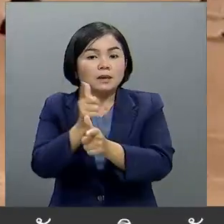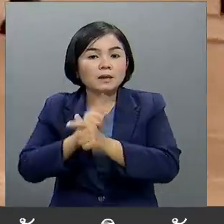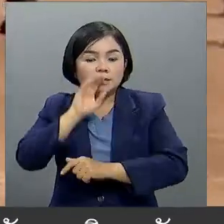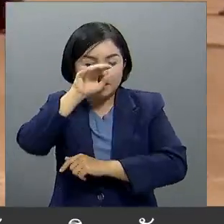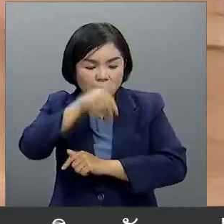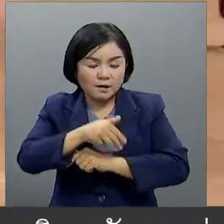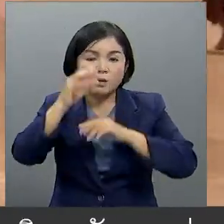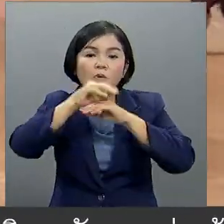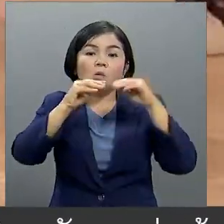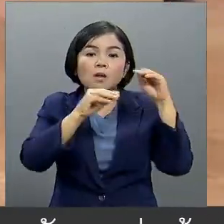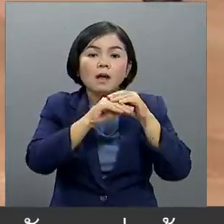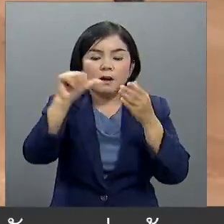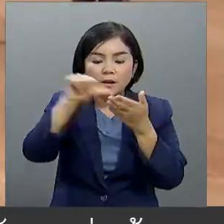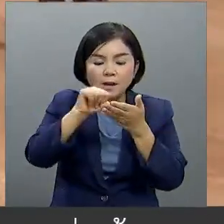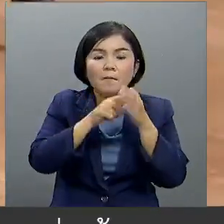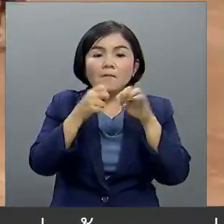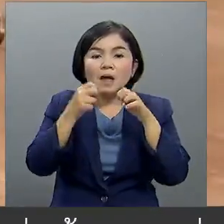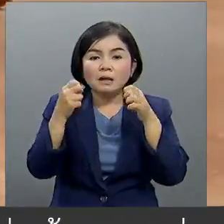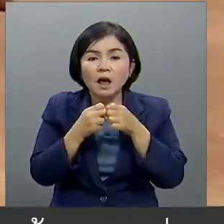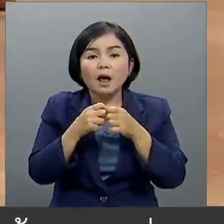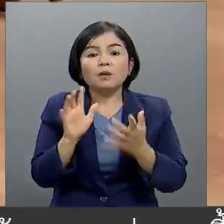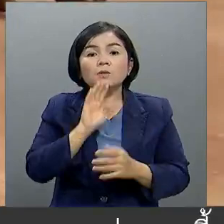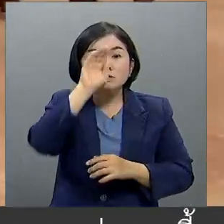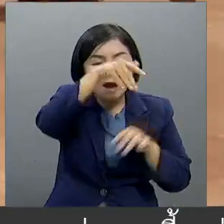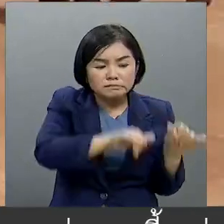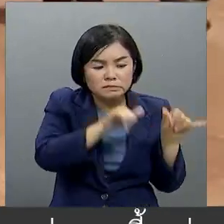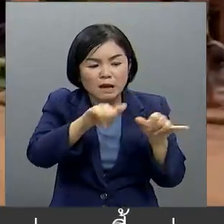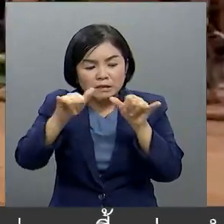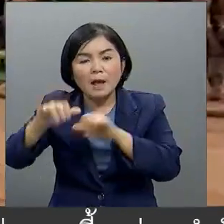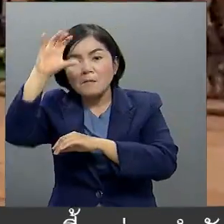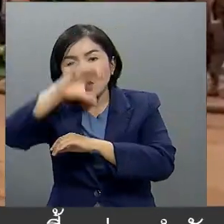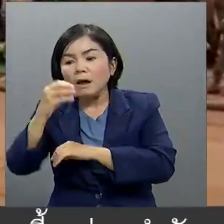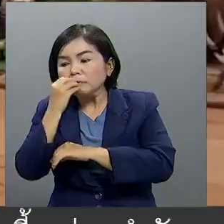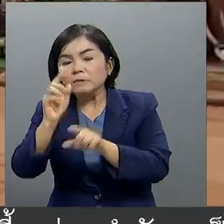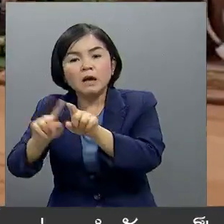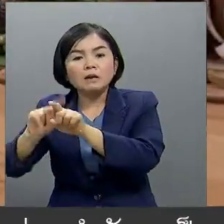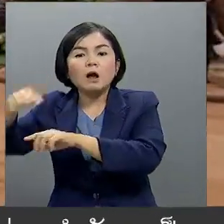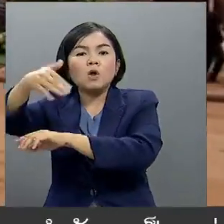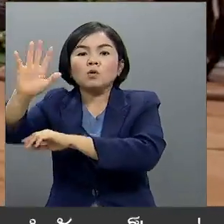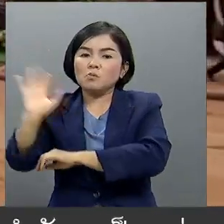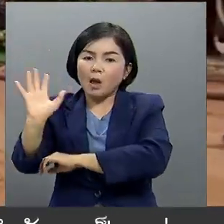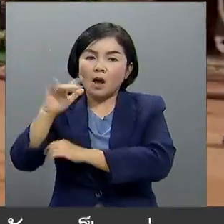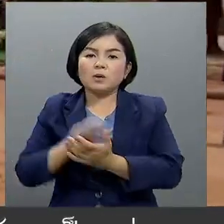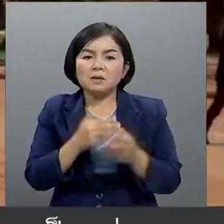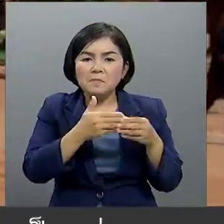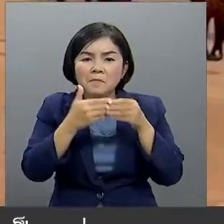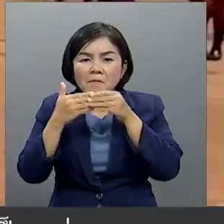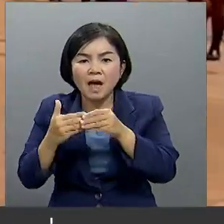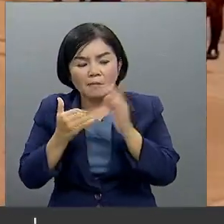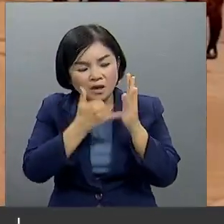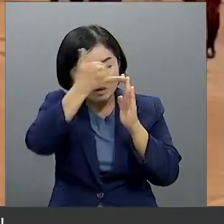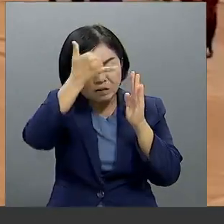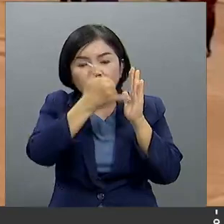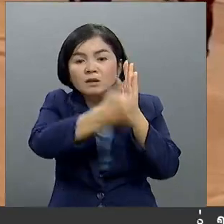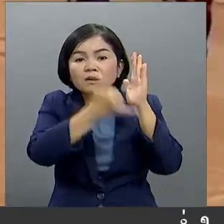ถแก้ปัญหาช้างเร่ร่อนได้เป็นรูปธรรมเลยครับโดยการรวมช้างที่เขาเอาไปตระเวนเร่ร่อนตามต่างจังหวัดคือหลายคนจะเห็นนะช้